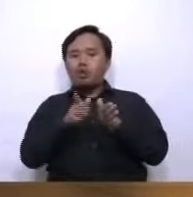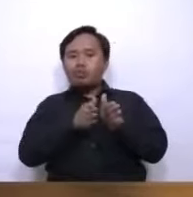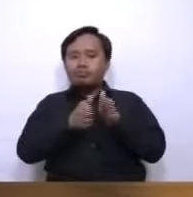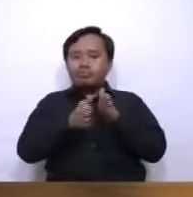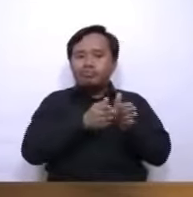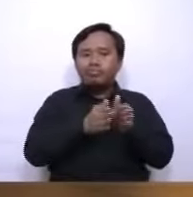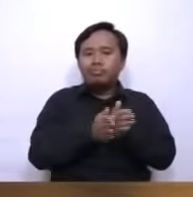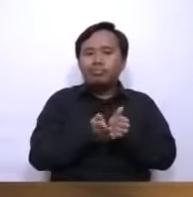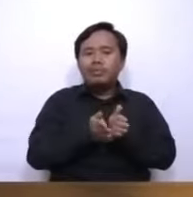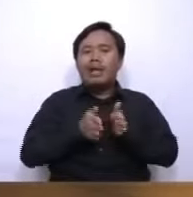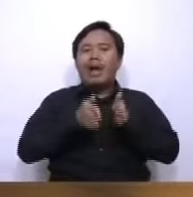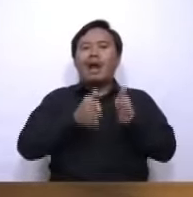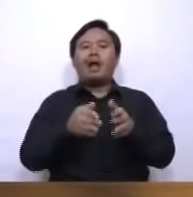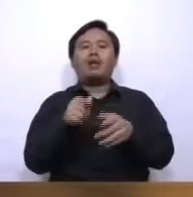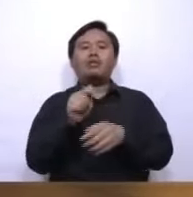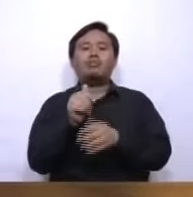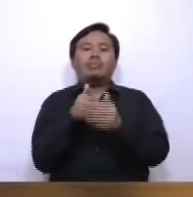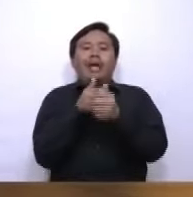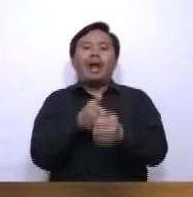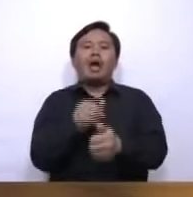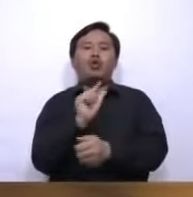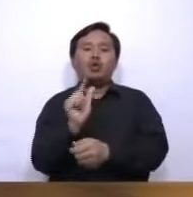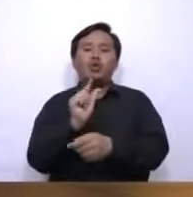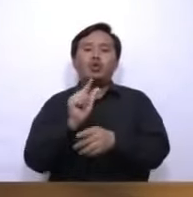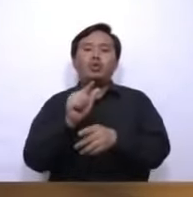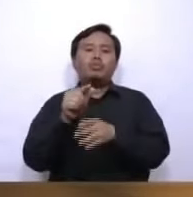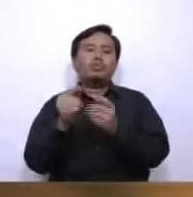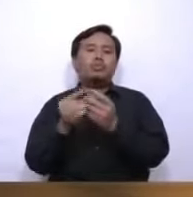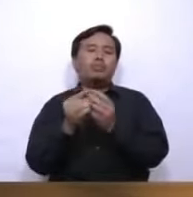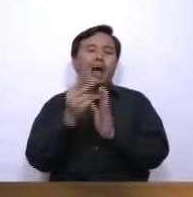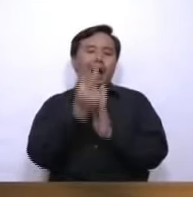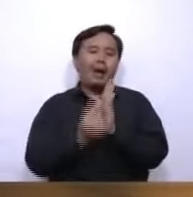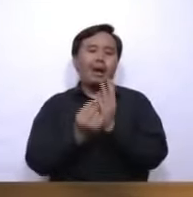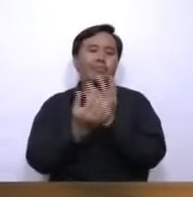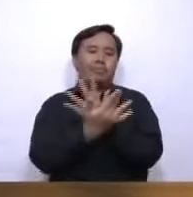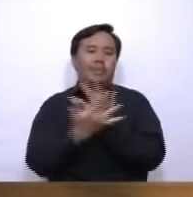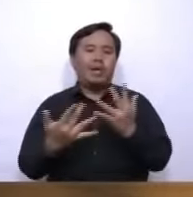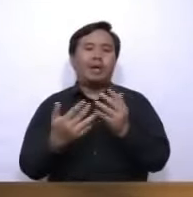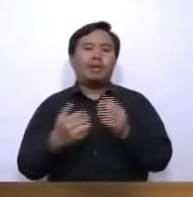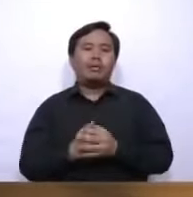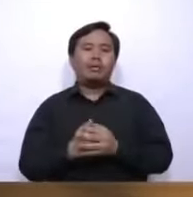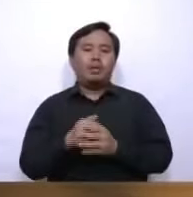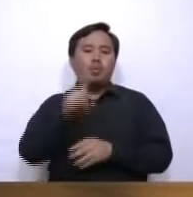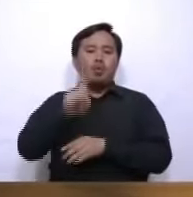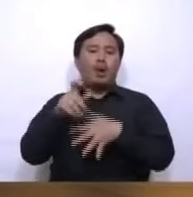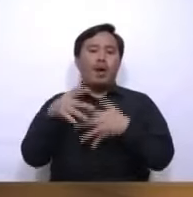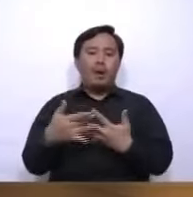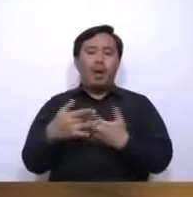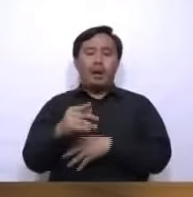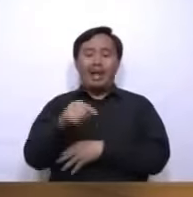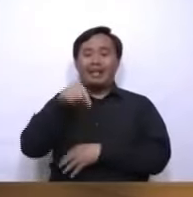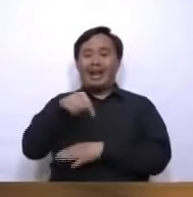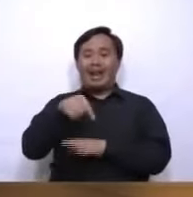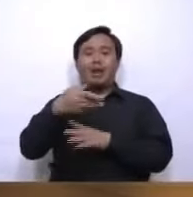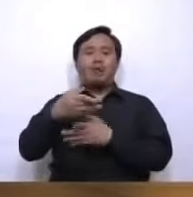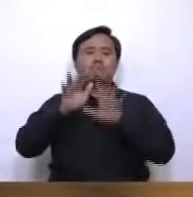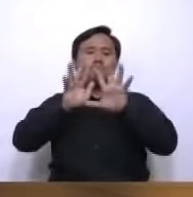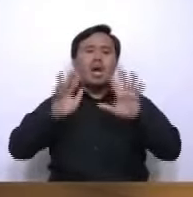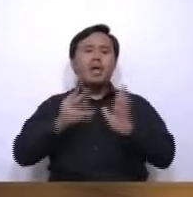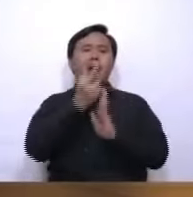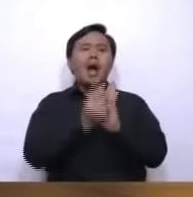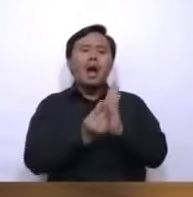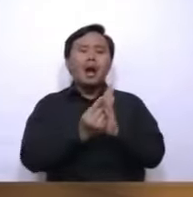kepentingan layanan publik yang mendasar apa yang dibutuhkan. Karena yang menjadi problem di Jawa Barat hari ini adalah banyaknya anggaran-anggaran